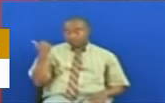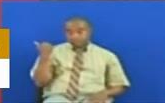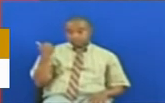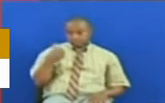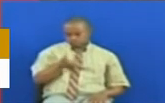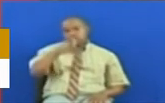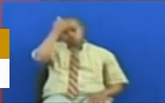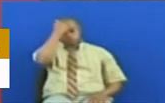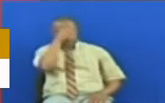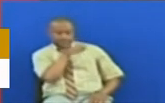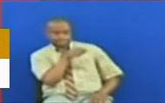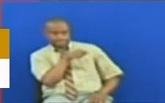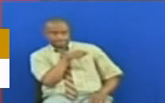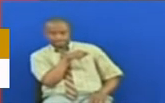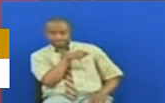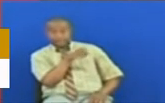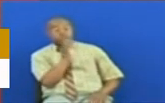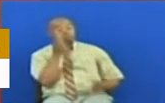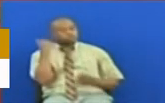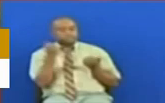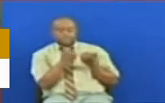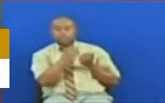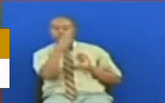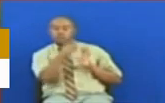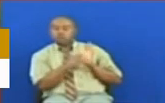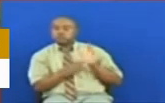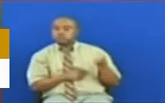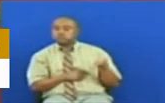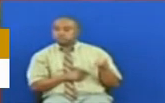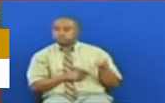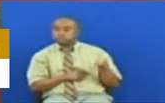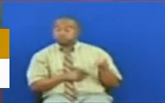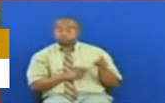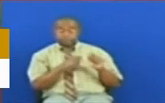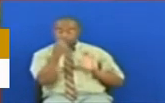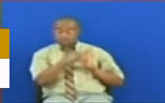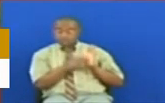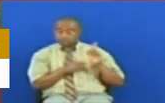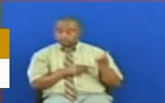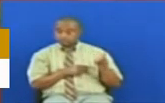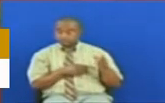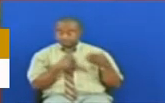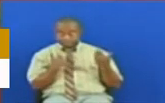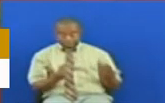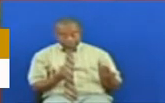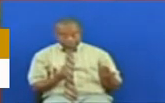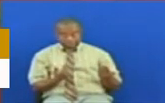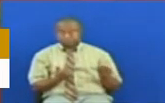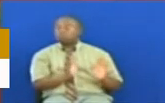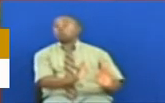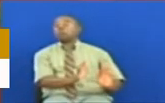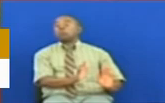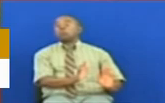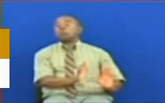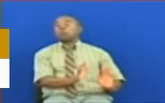utakuwa shahidi, kulikuwa na kanuni. Kanuni zake zilikuwa redundant. Hazifanyi